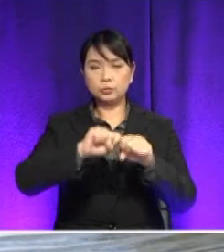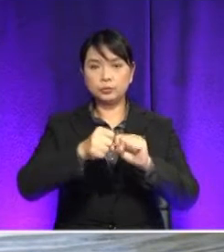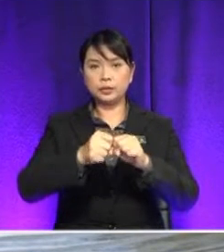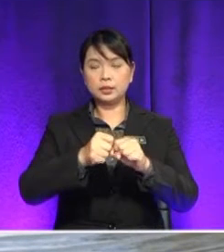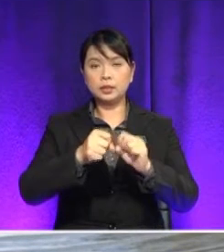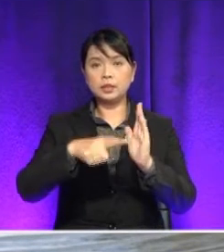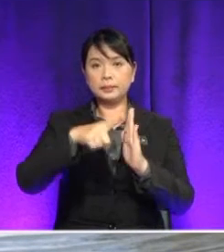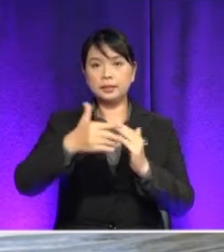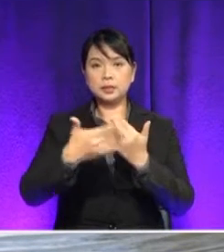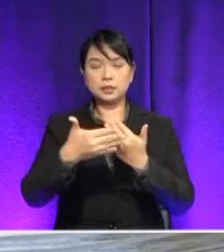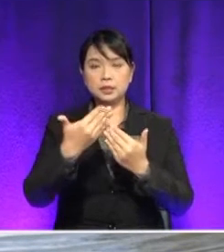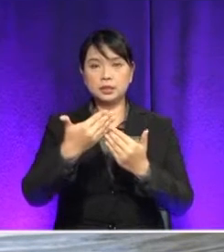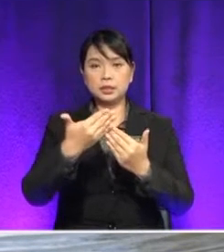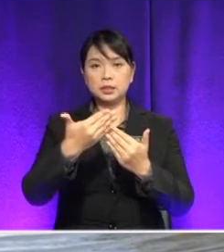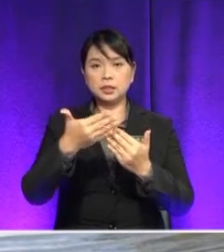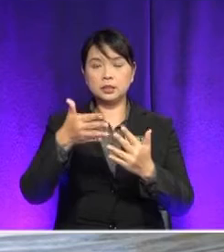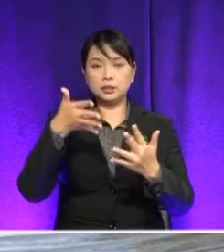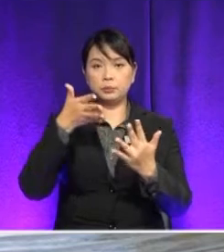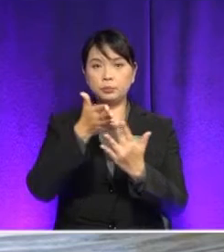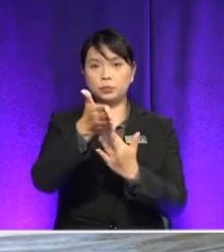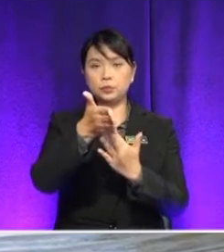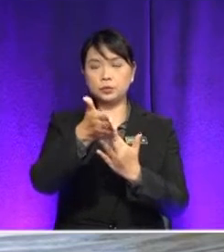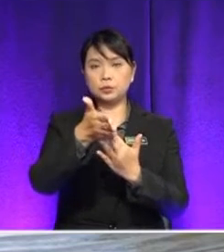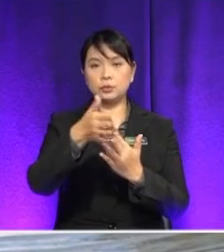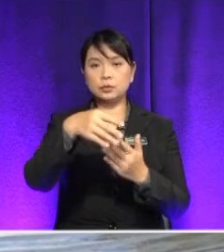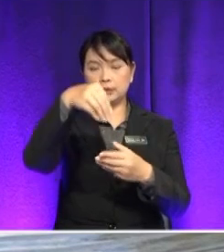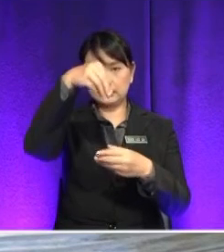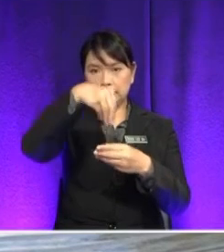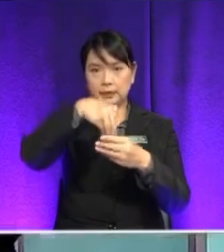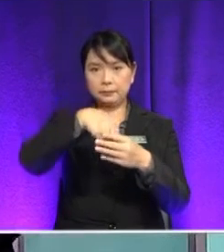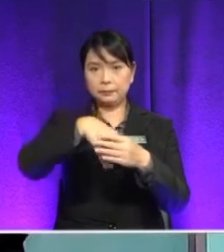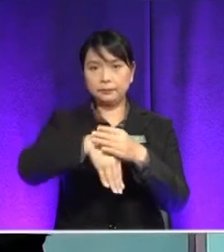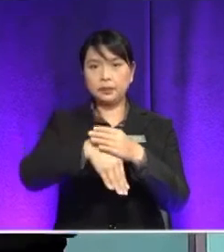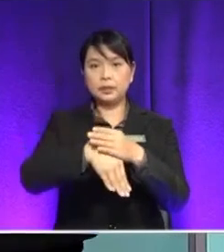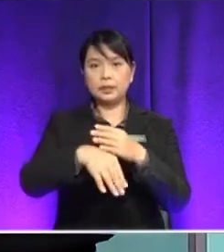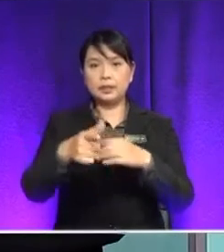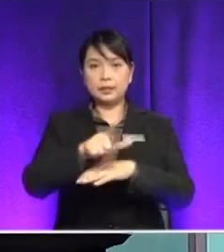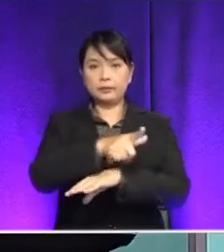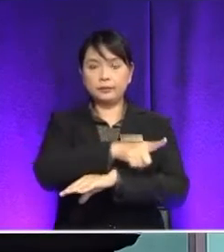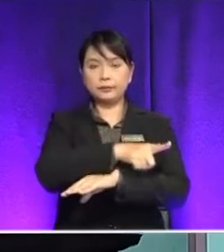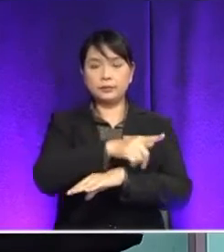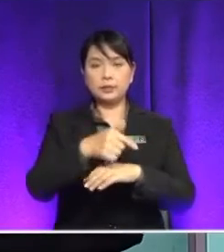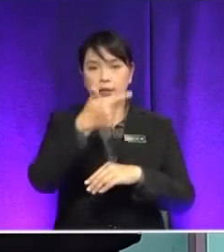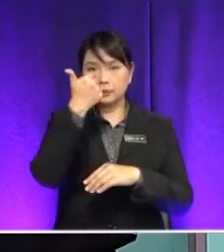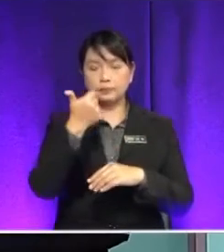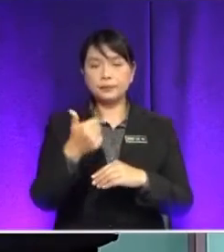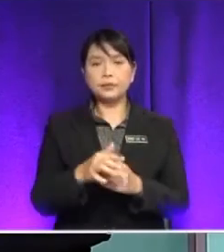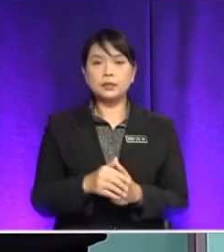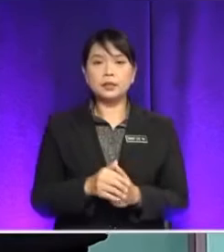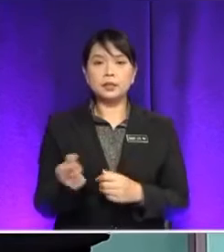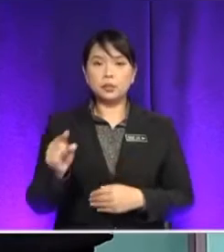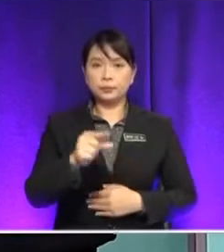sih kedalaman laut Ah masuk nih Tetapi dia sebab dia boleh dipantulkan Apabila ada